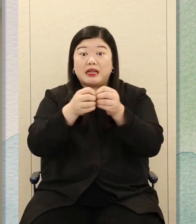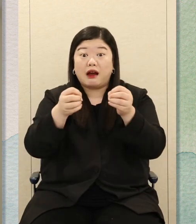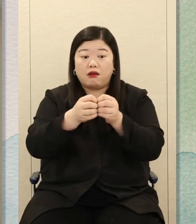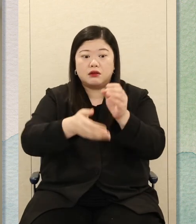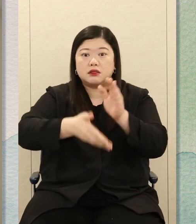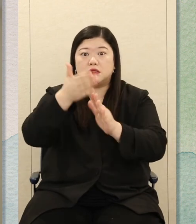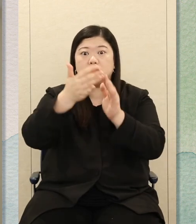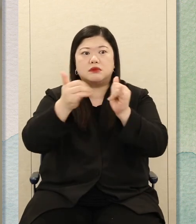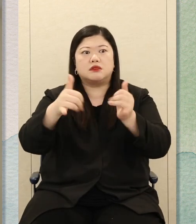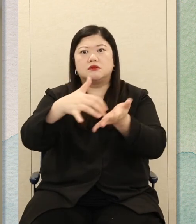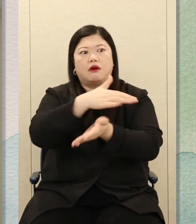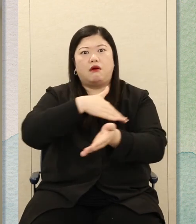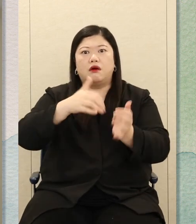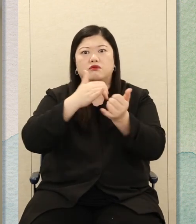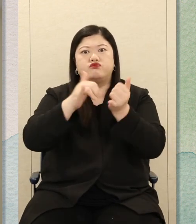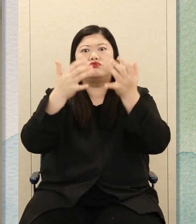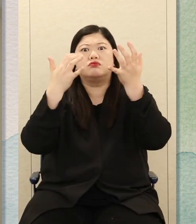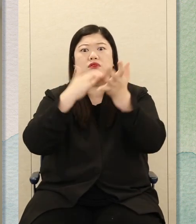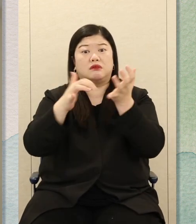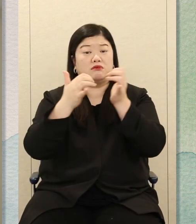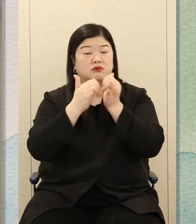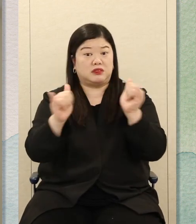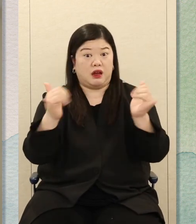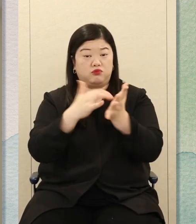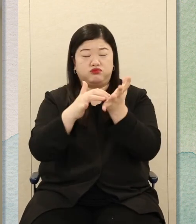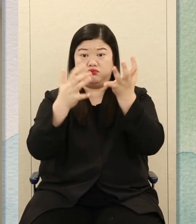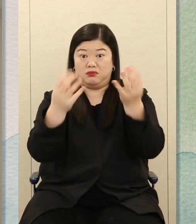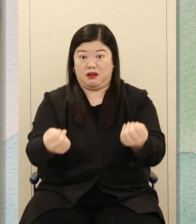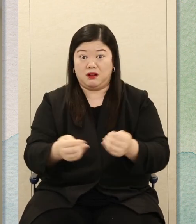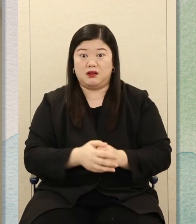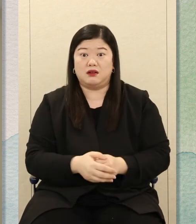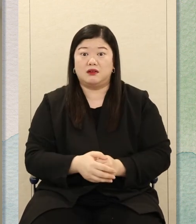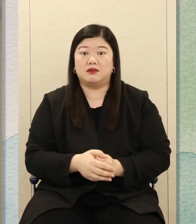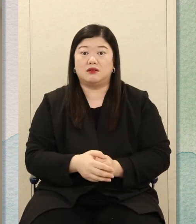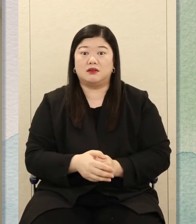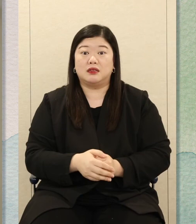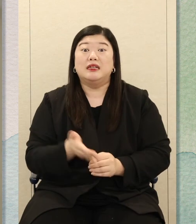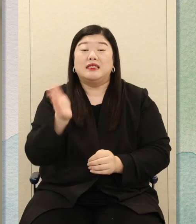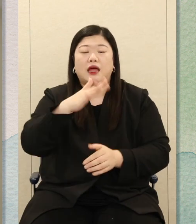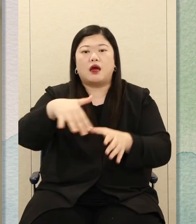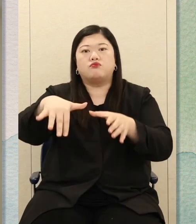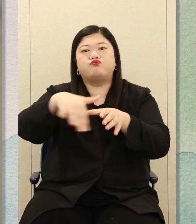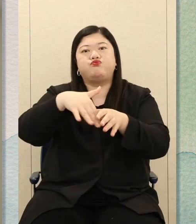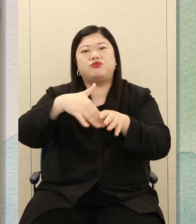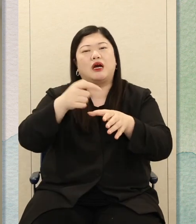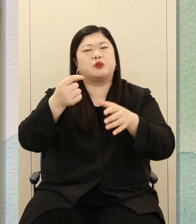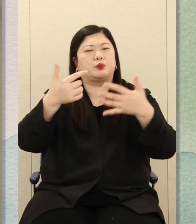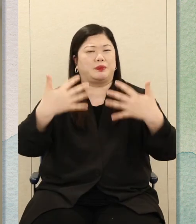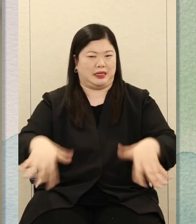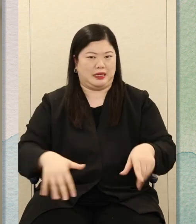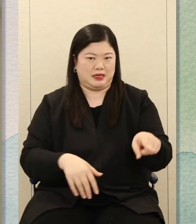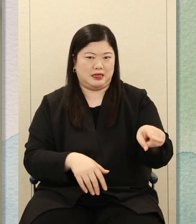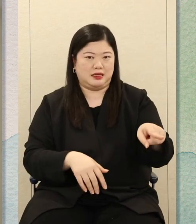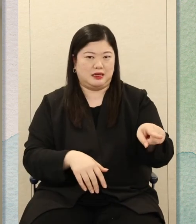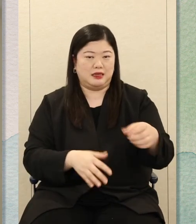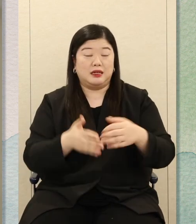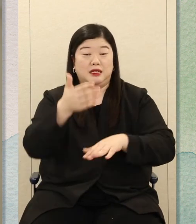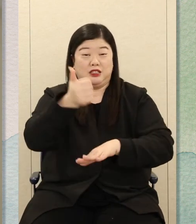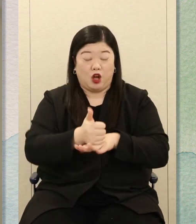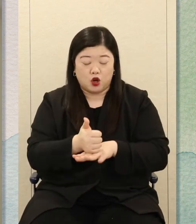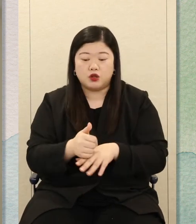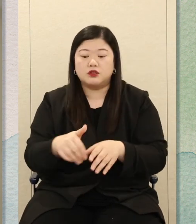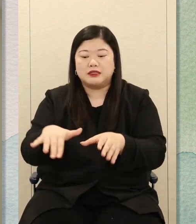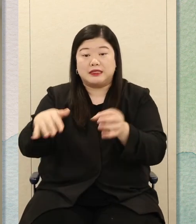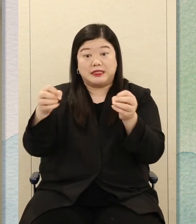예, 거대 도시인데 그에 비해서 이제 그 일종의 문화적 인프라가 되게 약한 데거든요. 그러니까 시민들이 알아서 그런 문화적 갈등을